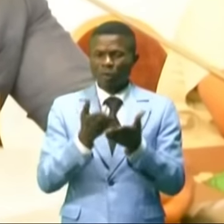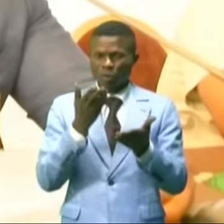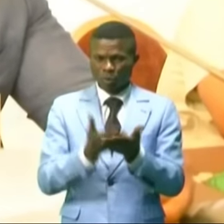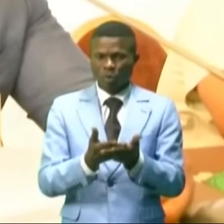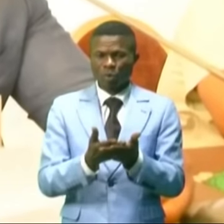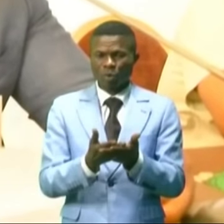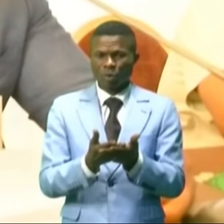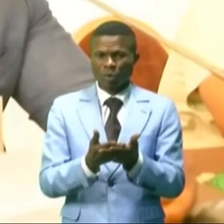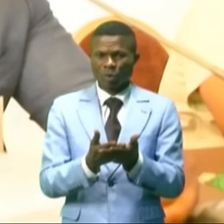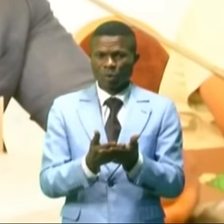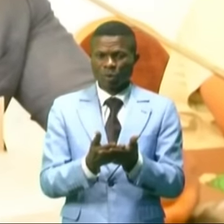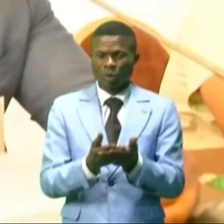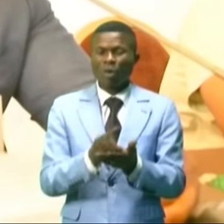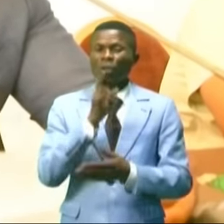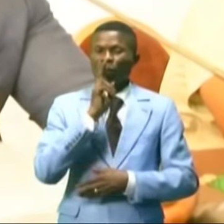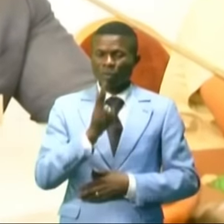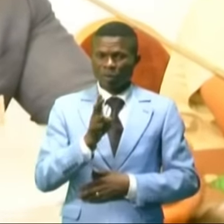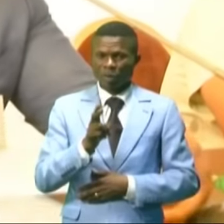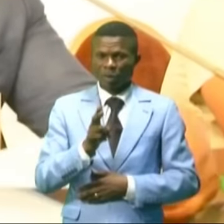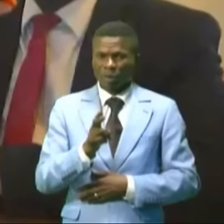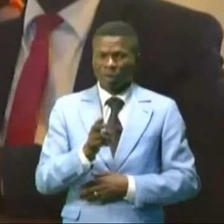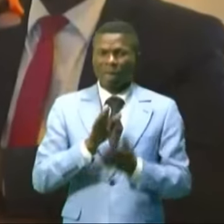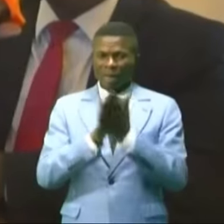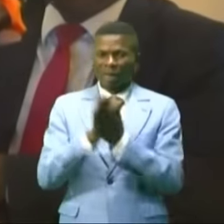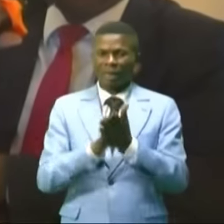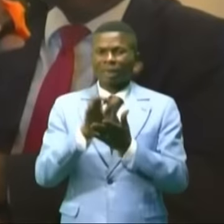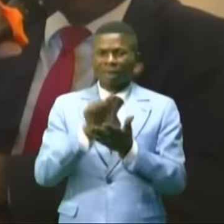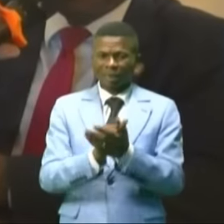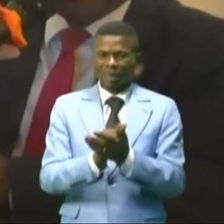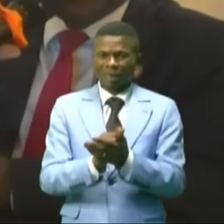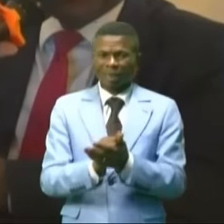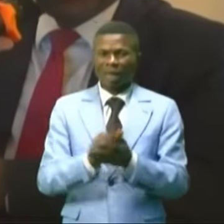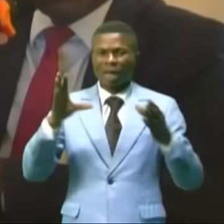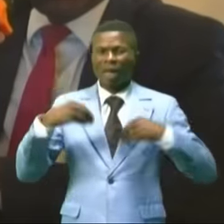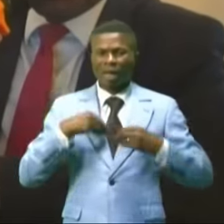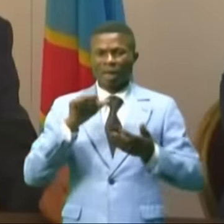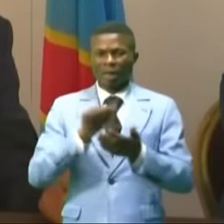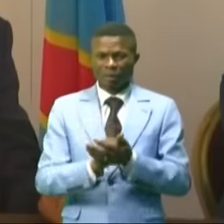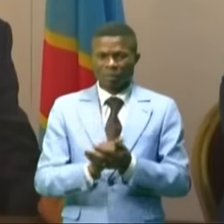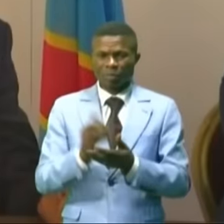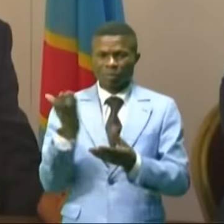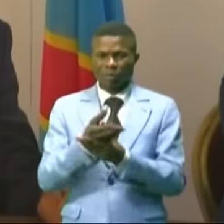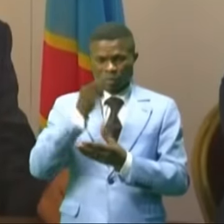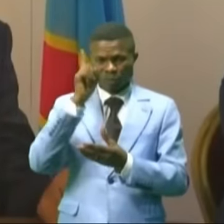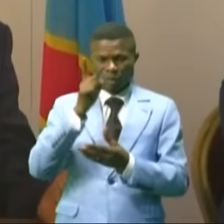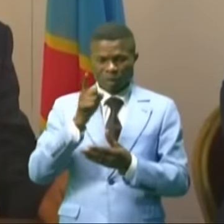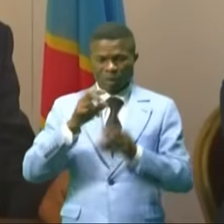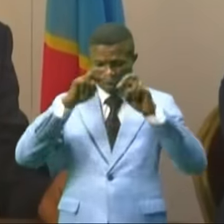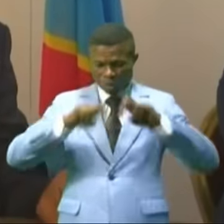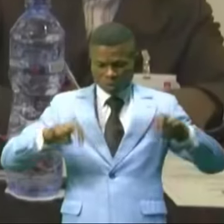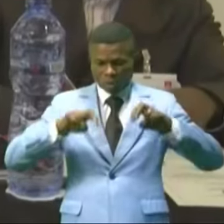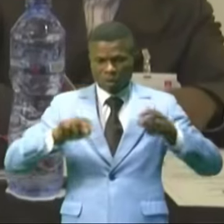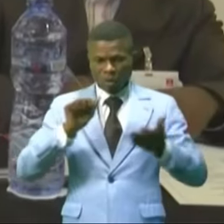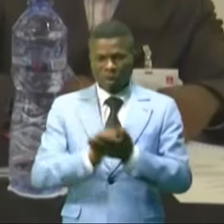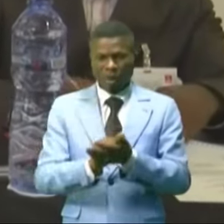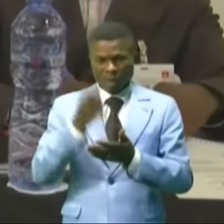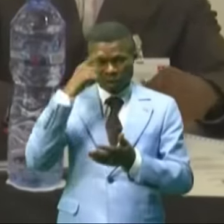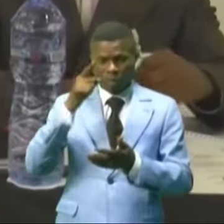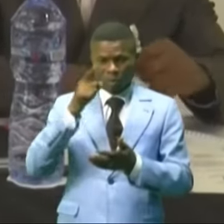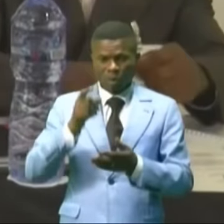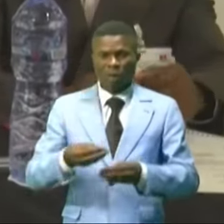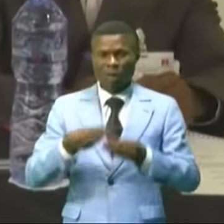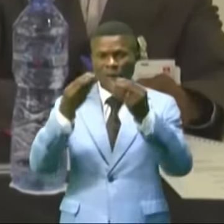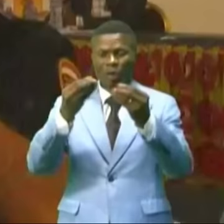seront scrupuleusement pris en compte. Une première mouture qui passera au crible pour arriver à un